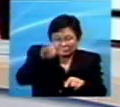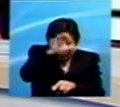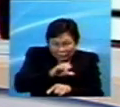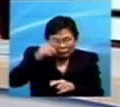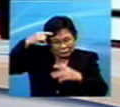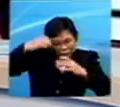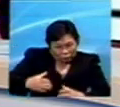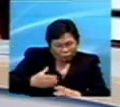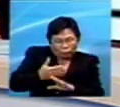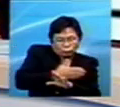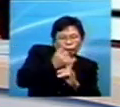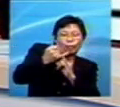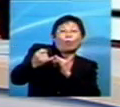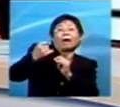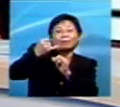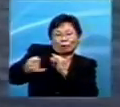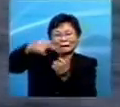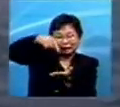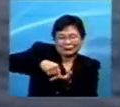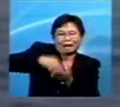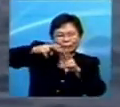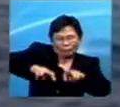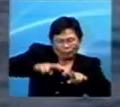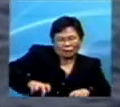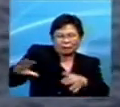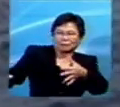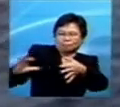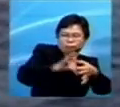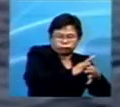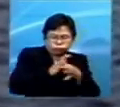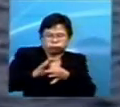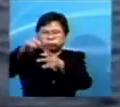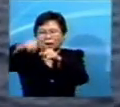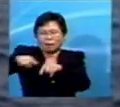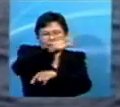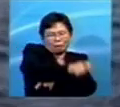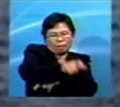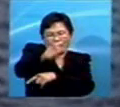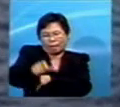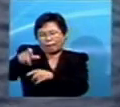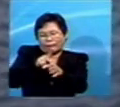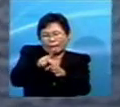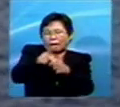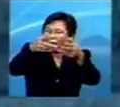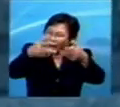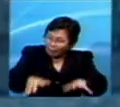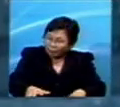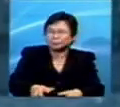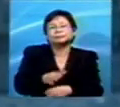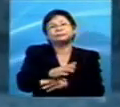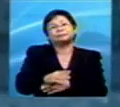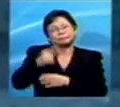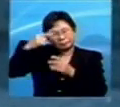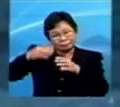sebelum akhir bulan ini selepas analisis kerjasama secara intensif oleh pelbagai selesai jelas daripada